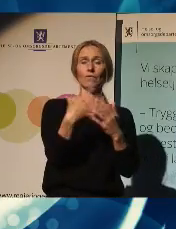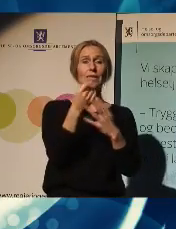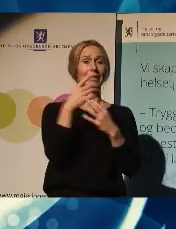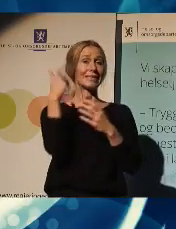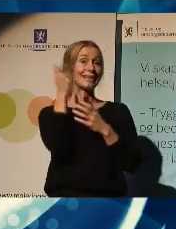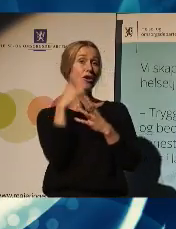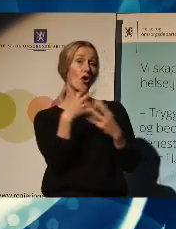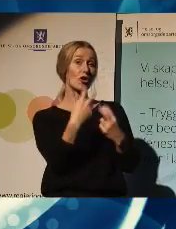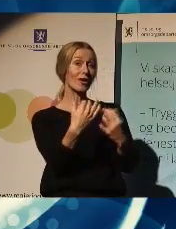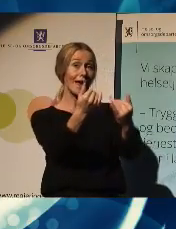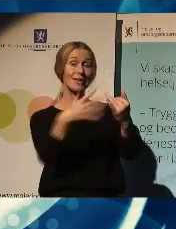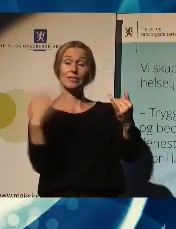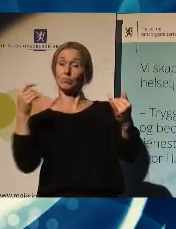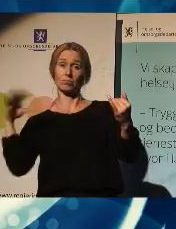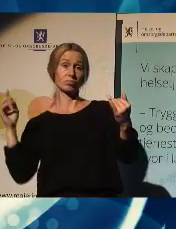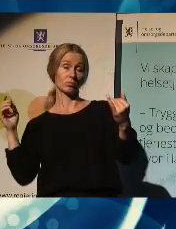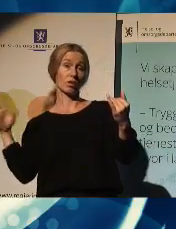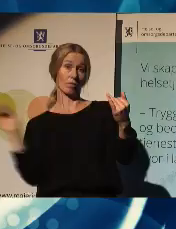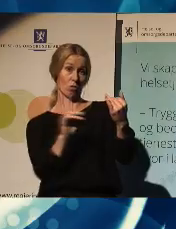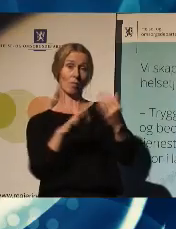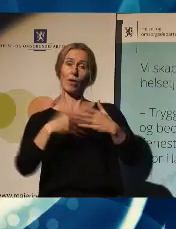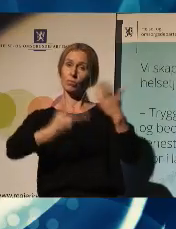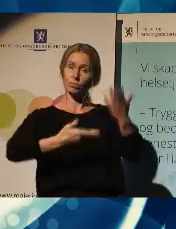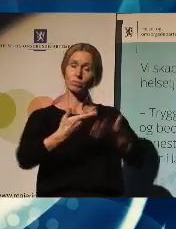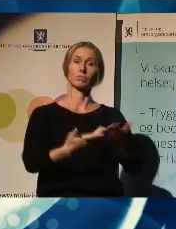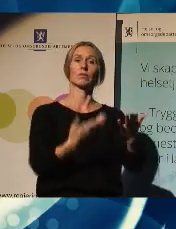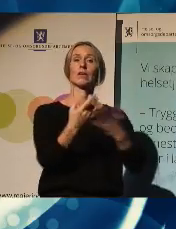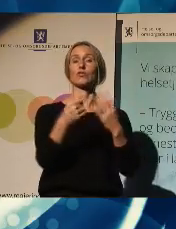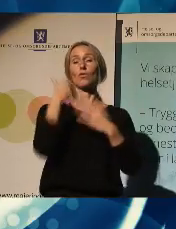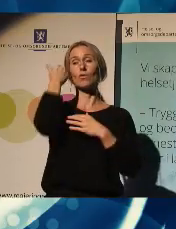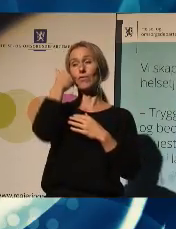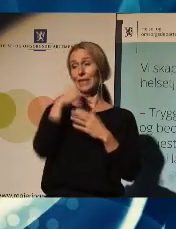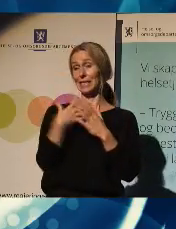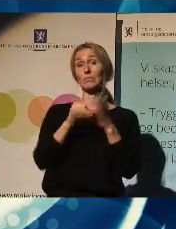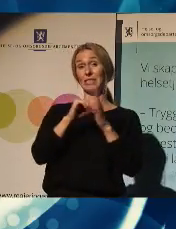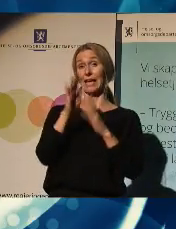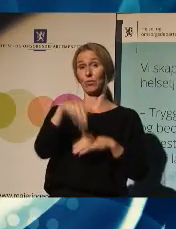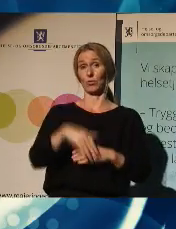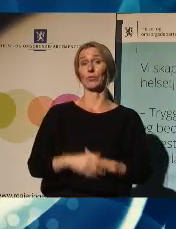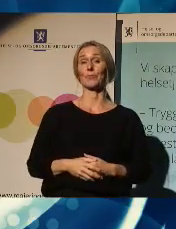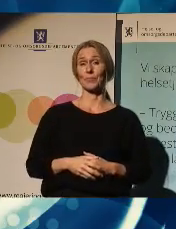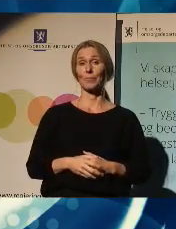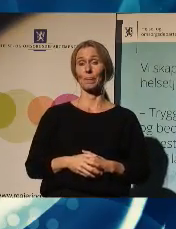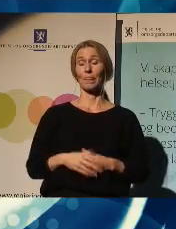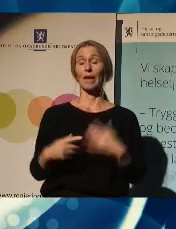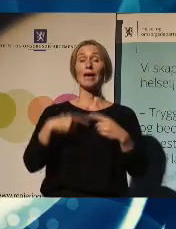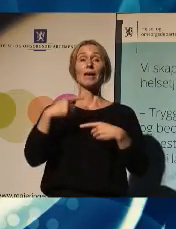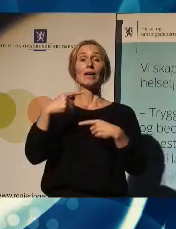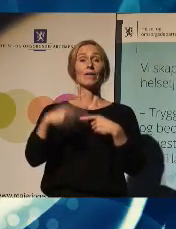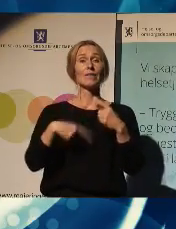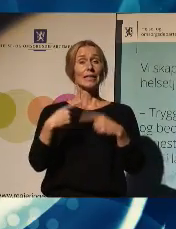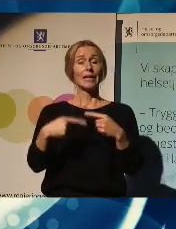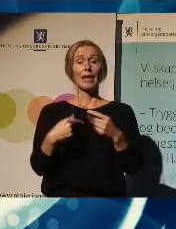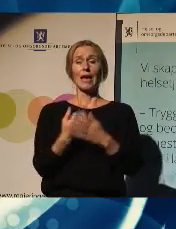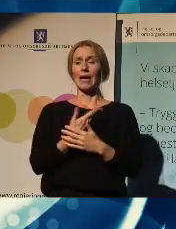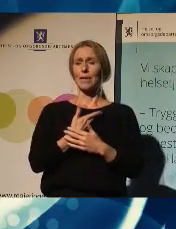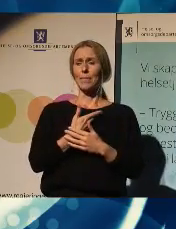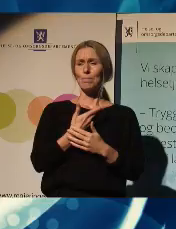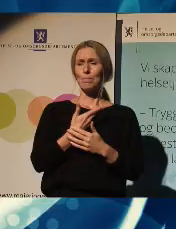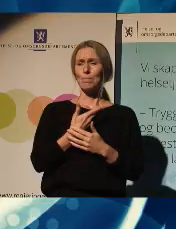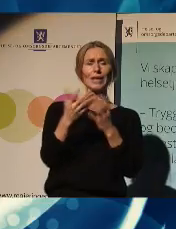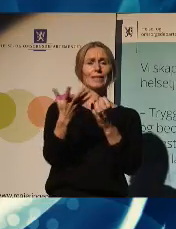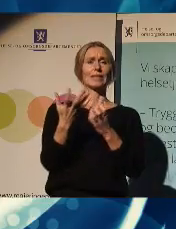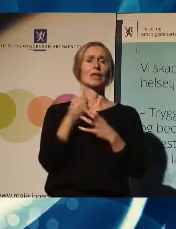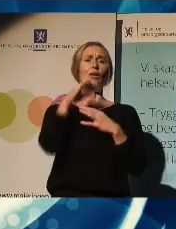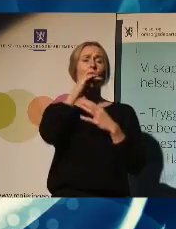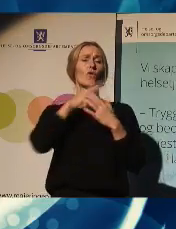tilhørere, så kommer de og fyller det med innhold for dere. Så vennligst ta og sjekk det. Videre så det veldig masse interessant på